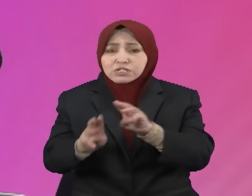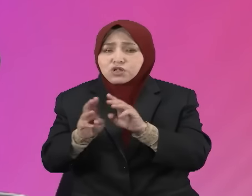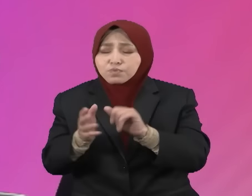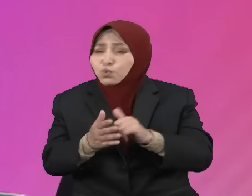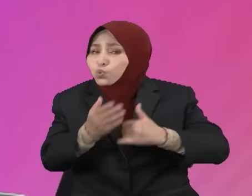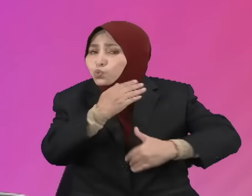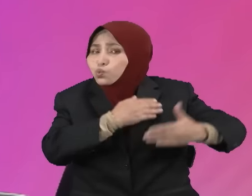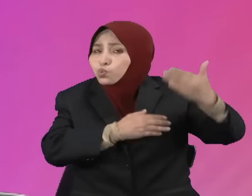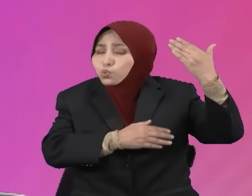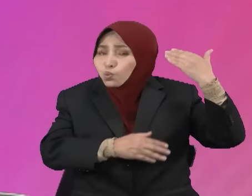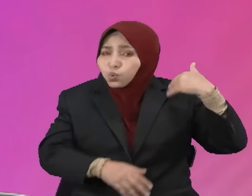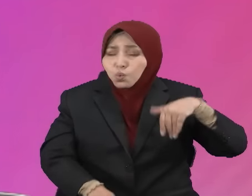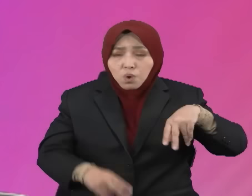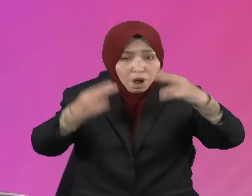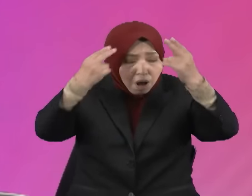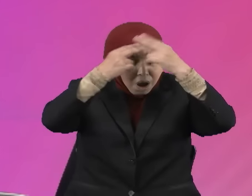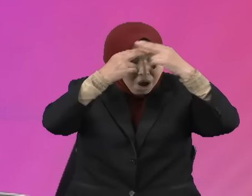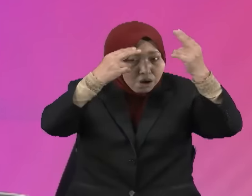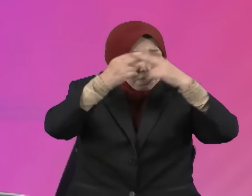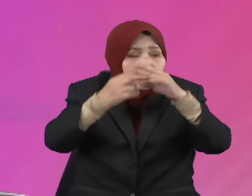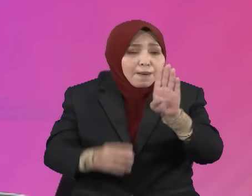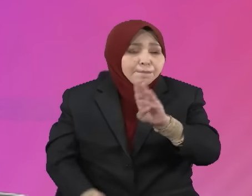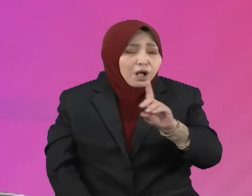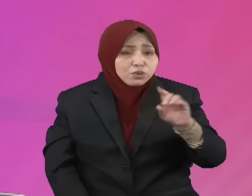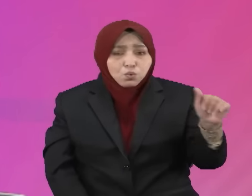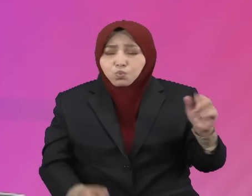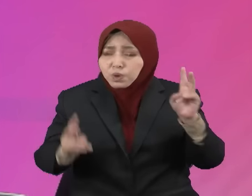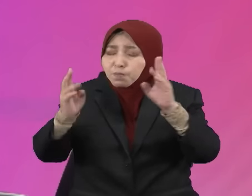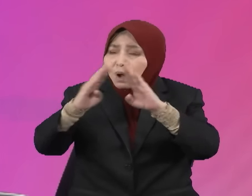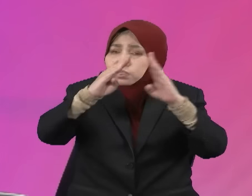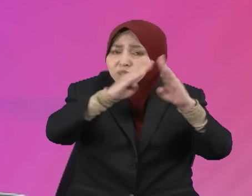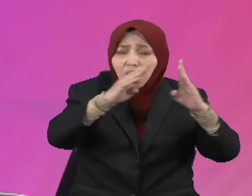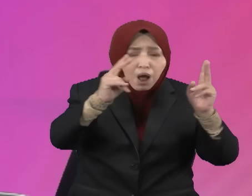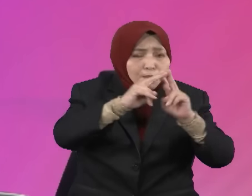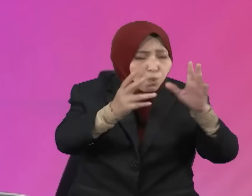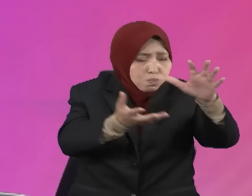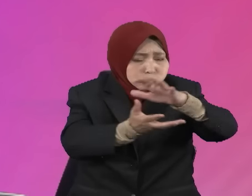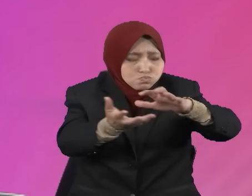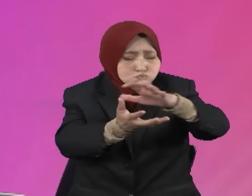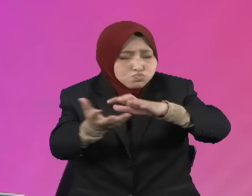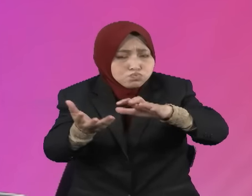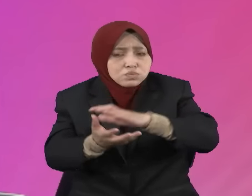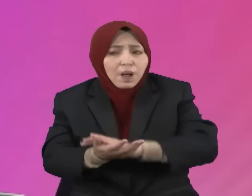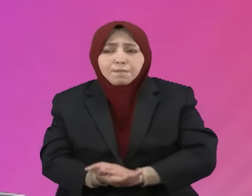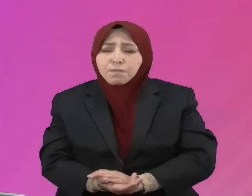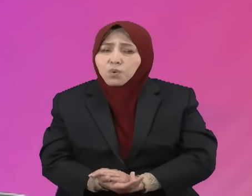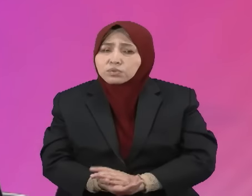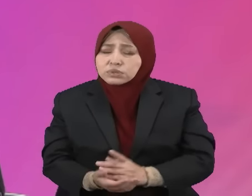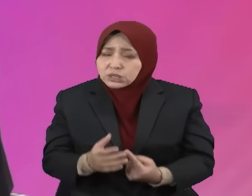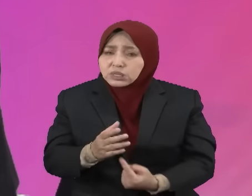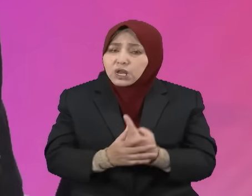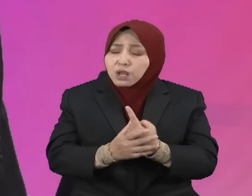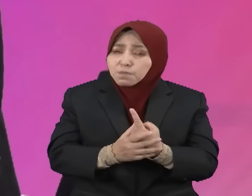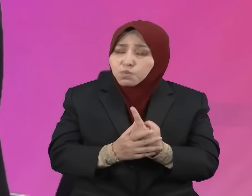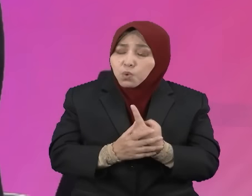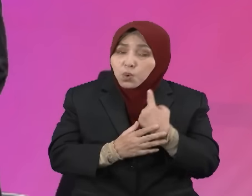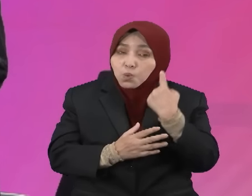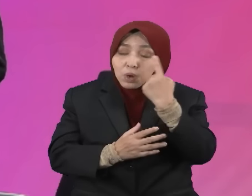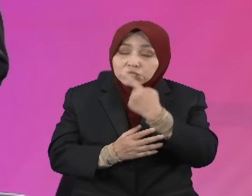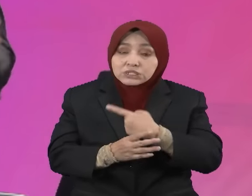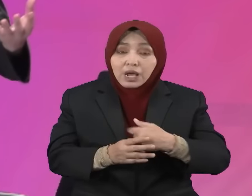dulu kena Arab ni, Arab Badawinya, bandar kampung campur-campur tu, ha, timbullah wajah